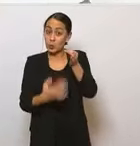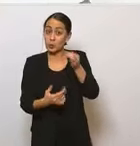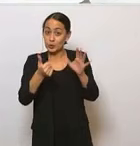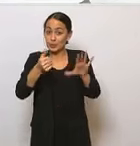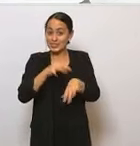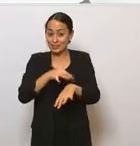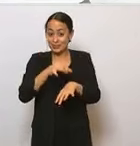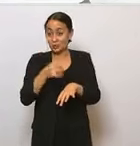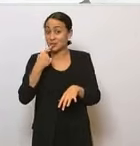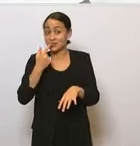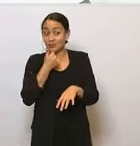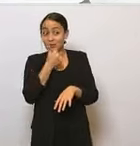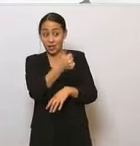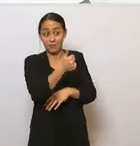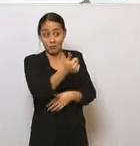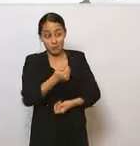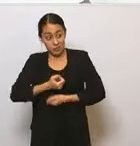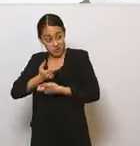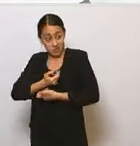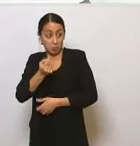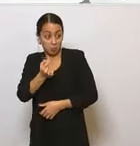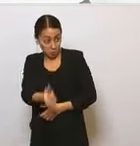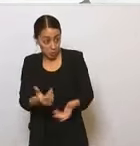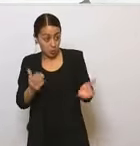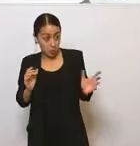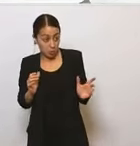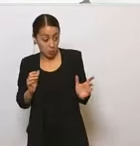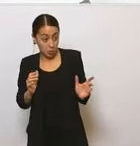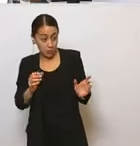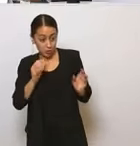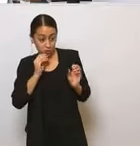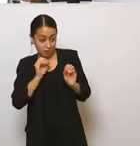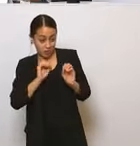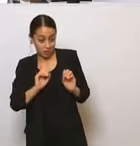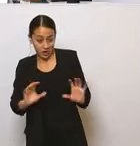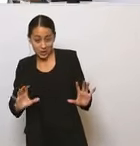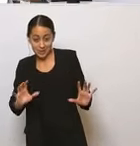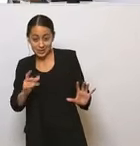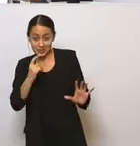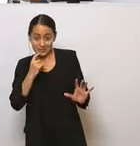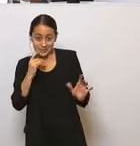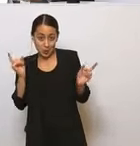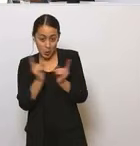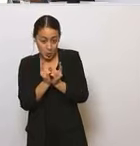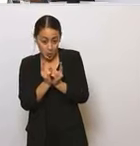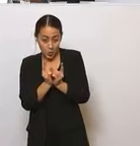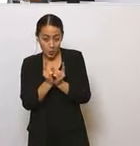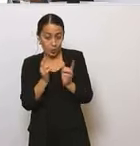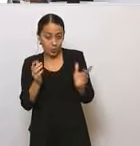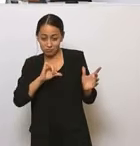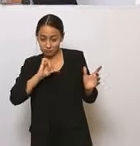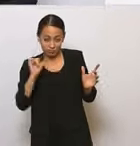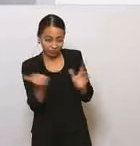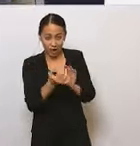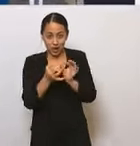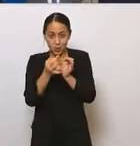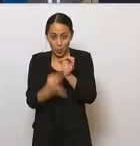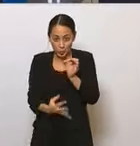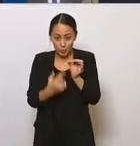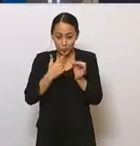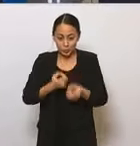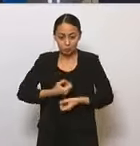parler. Non, sérieusement, est-ce que je vais vous laisser quelques minutes donc, pour exprimer quelques dernières pensées?